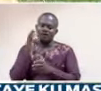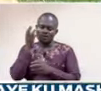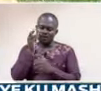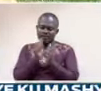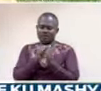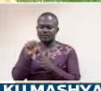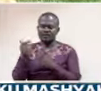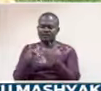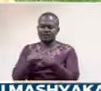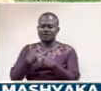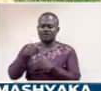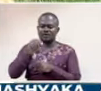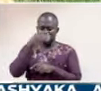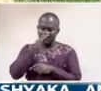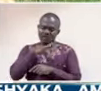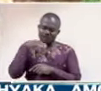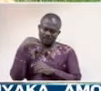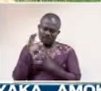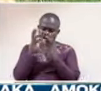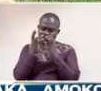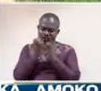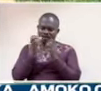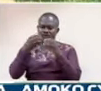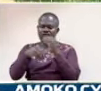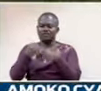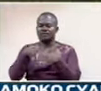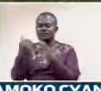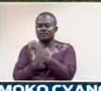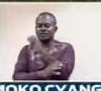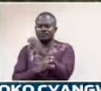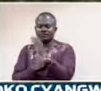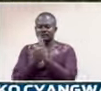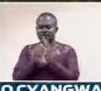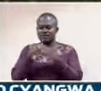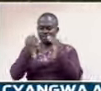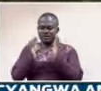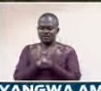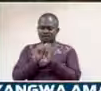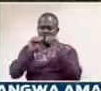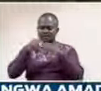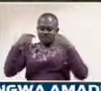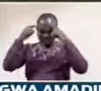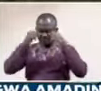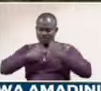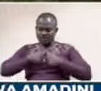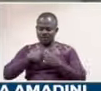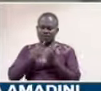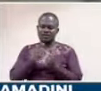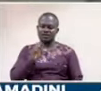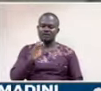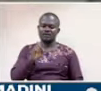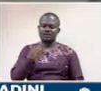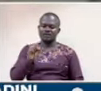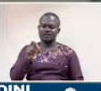nk'ibyo, cyangwa se inanasi zikumishwa zikaba zishobora kujya ku masoko yo mu mahanga. Impuguke mu buhinzi akaba n'umwe ari muri Kaminuza y'u Rwanda Dr. Celestin